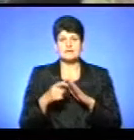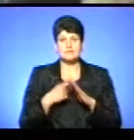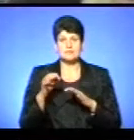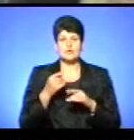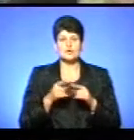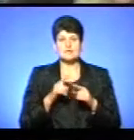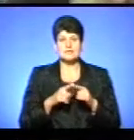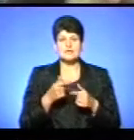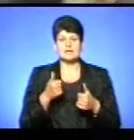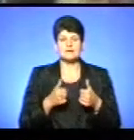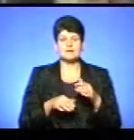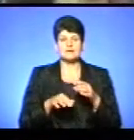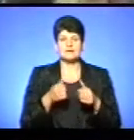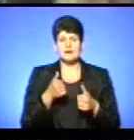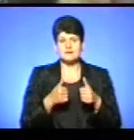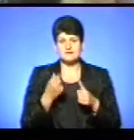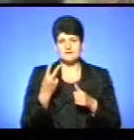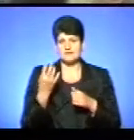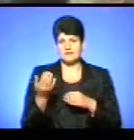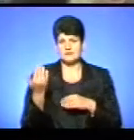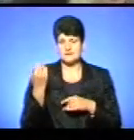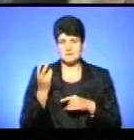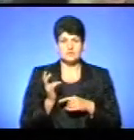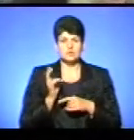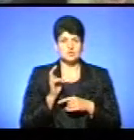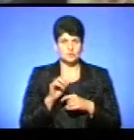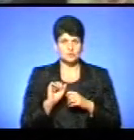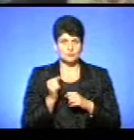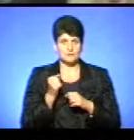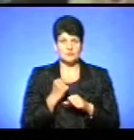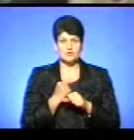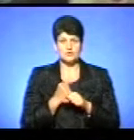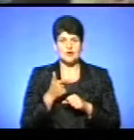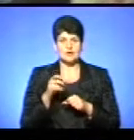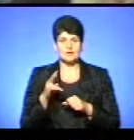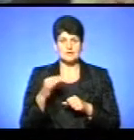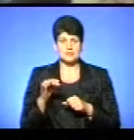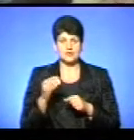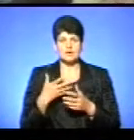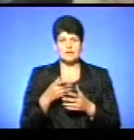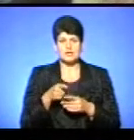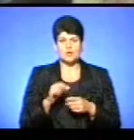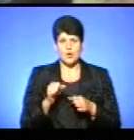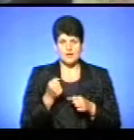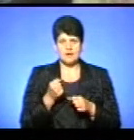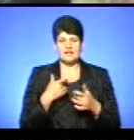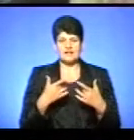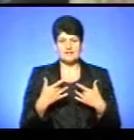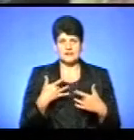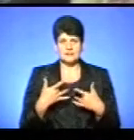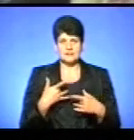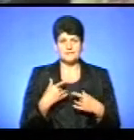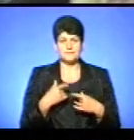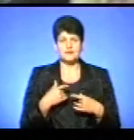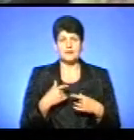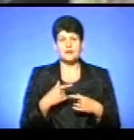кастинг 2 дні тому, чисто випадково зайшла до подружки, вона працює в Галицькому коледжі, і її колега, яка в театрі, наскільки я знаю, грає